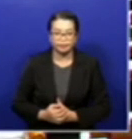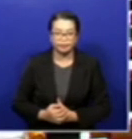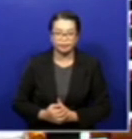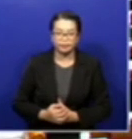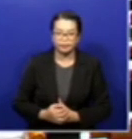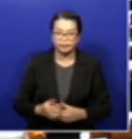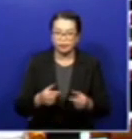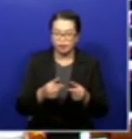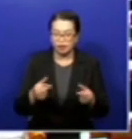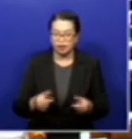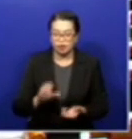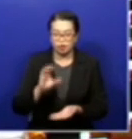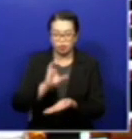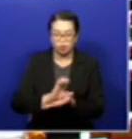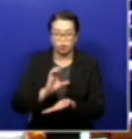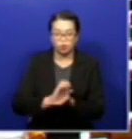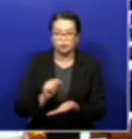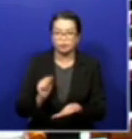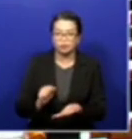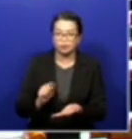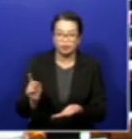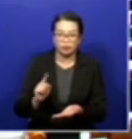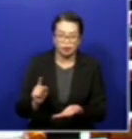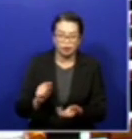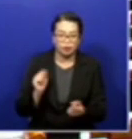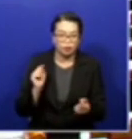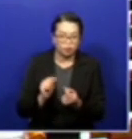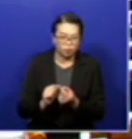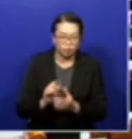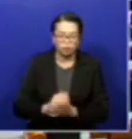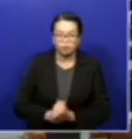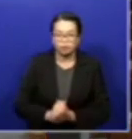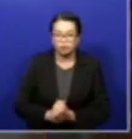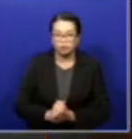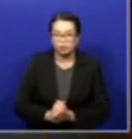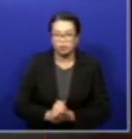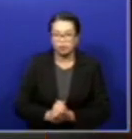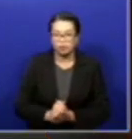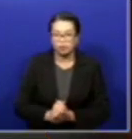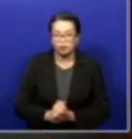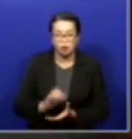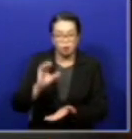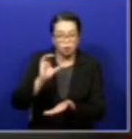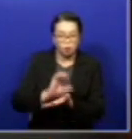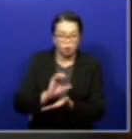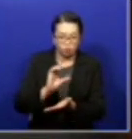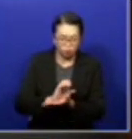ของกองทุนเพื่อความปลอดภัยในการใช้รถใช้ถนน